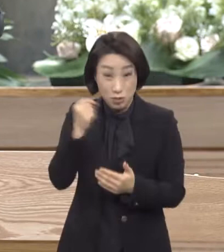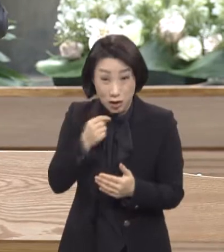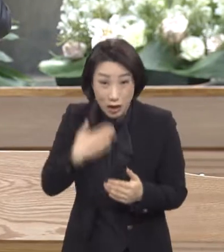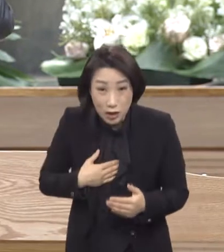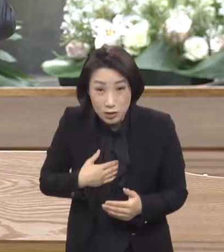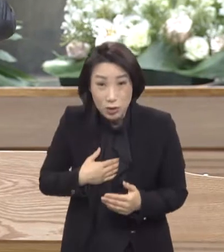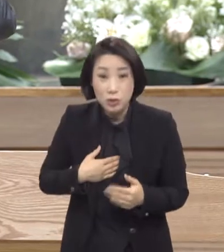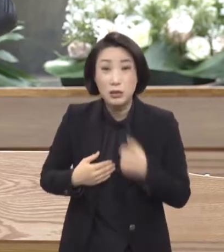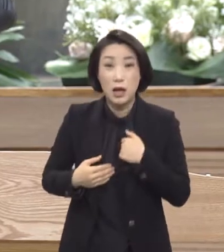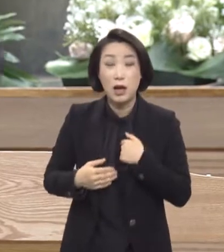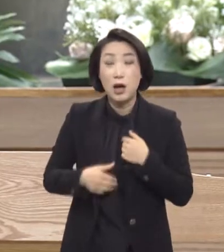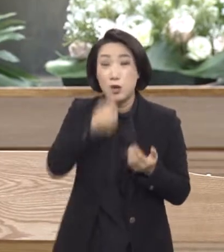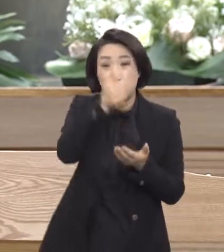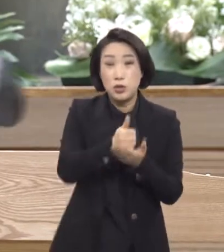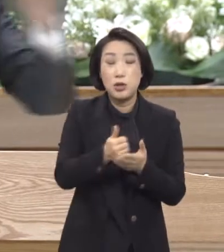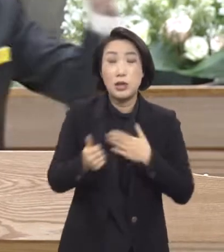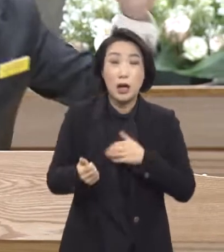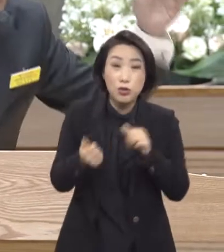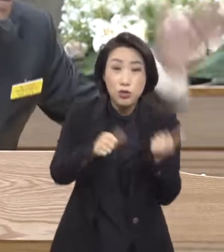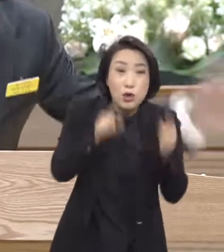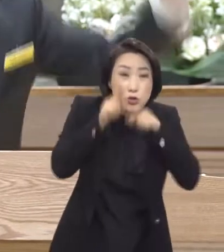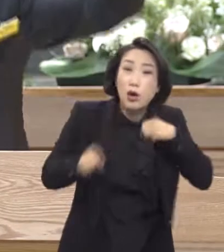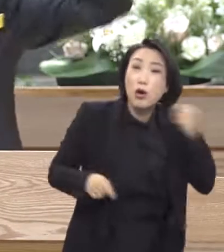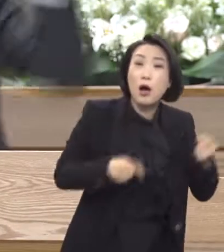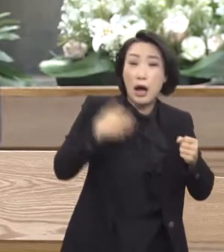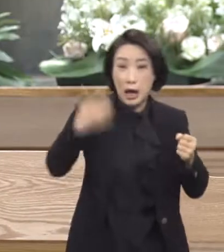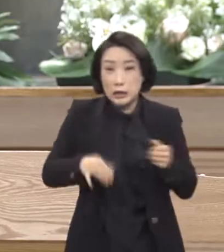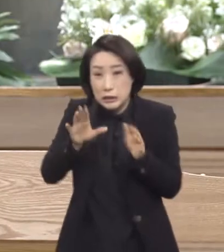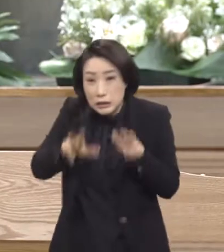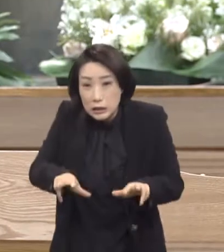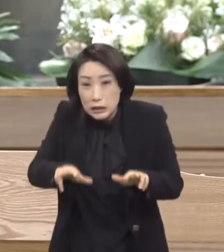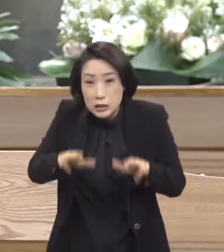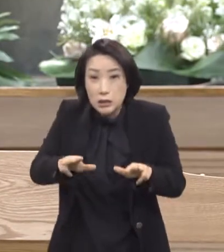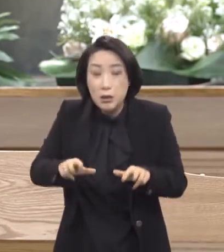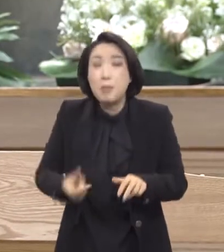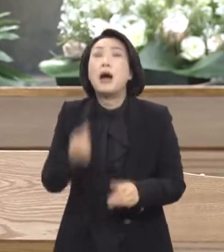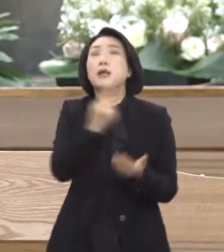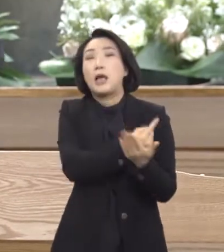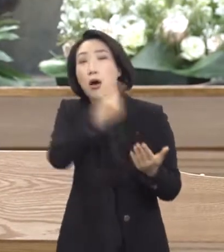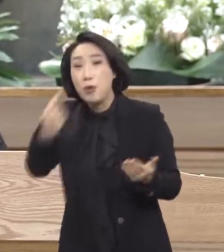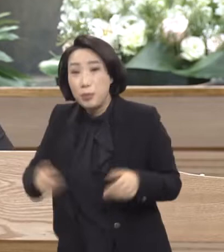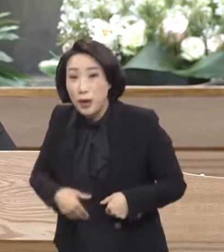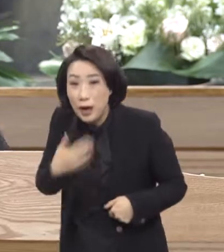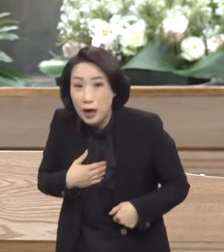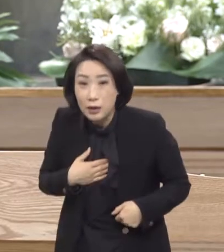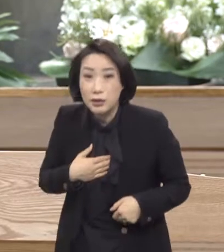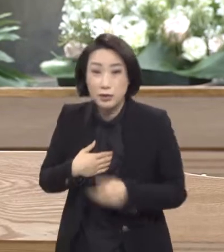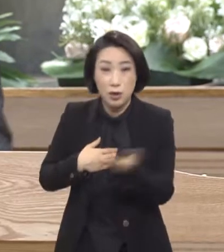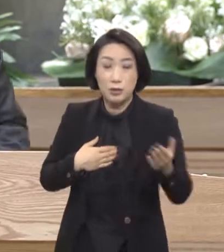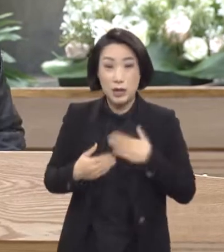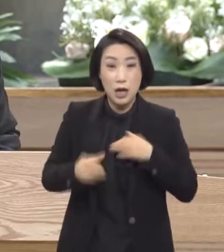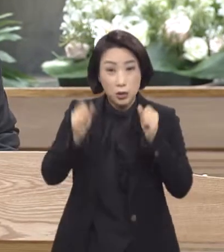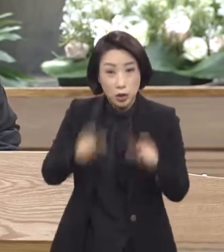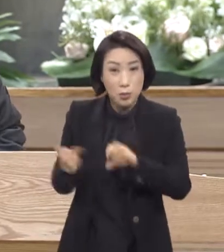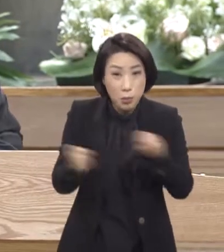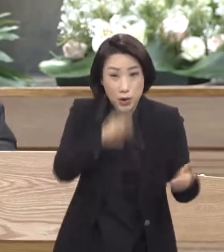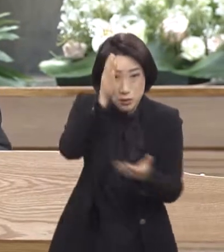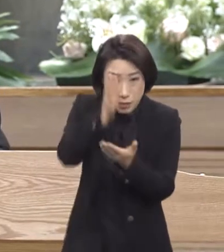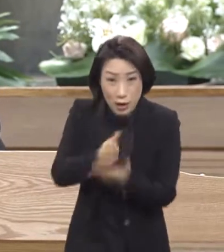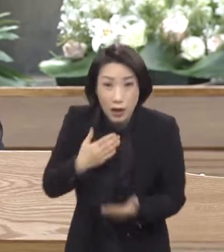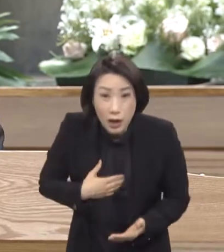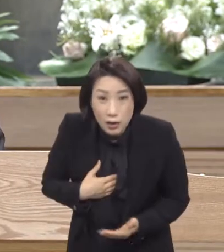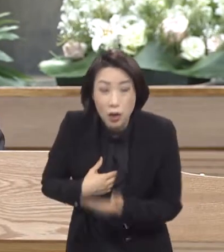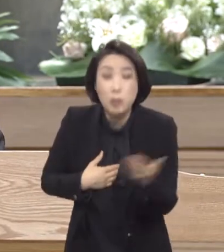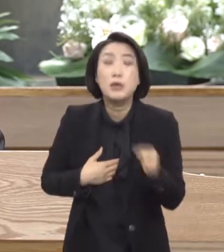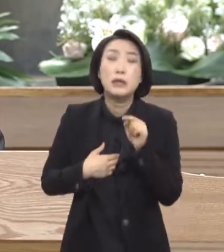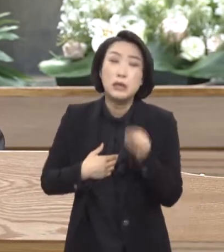그 죄가 너를 죽여서 지옥 보내기 전에 빨리 벗어나라. 네게 준 이 기회를 놓치지 마라. 네.